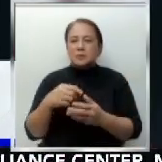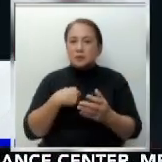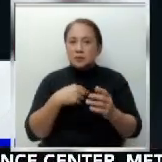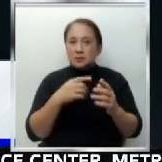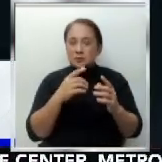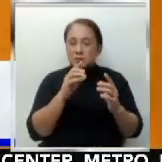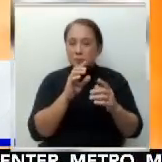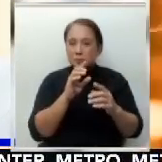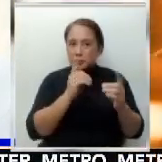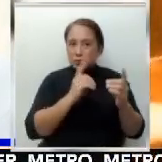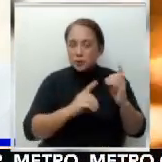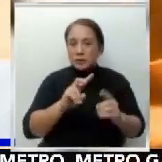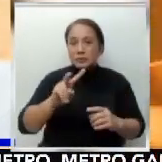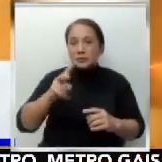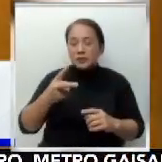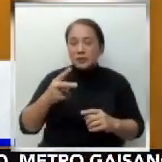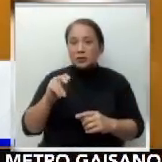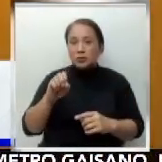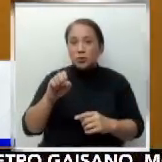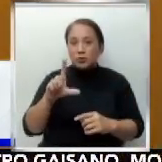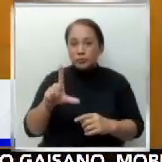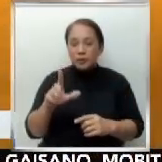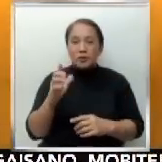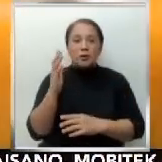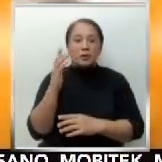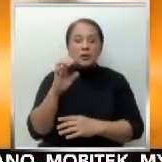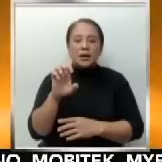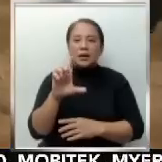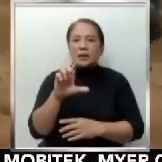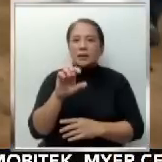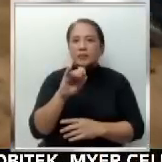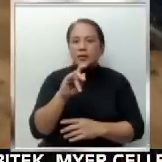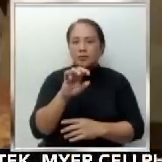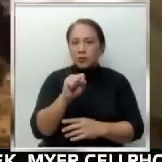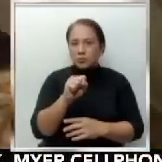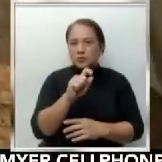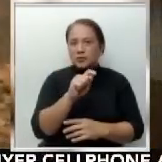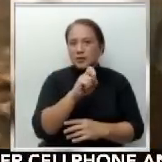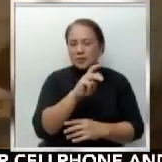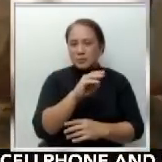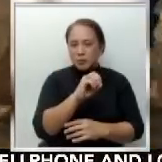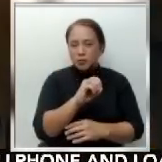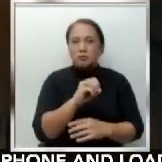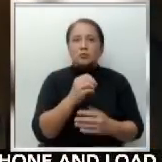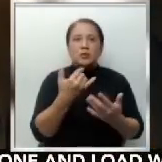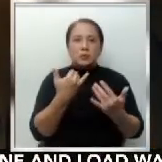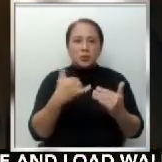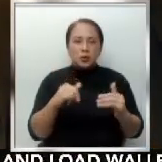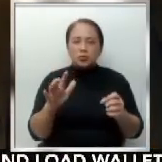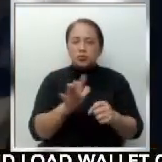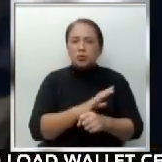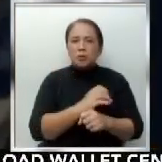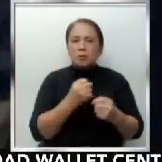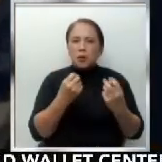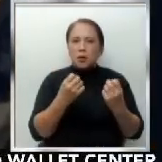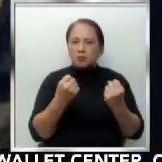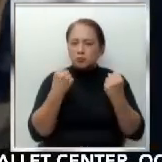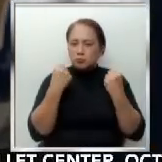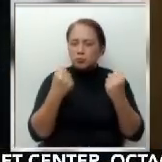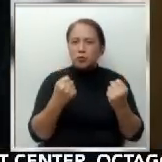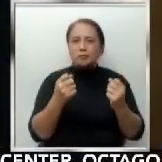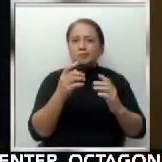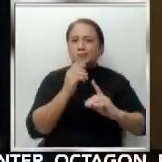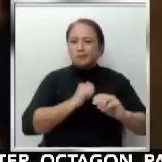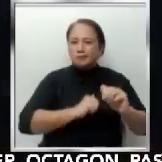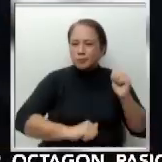ikalawang nobela ni Dr. Rizal na El Filibusterismo, na puno rin ng mas matitinding eksena. Mula